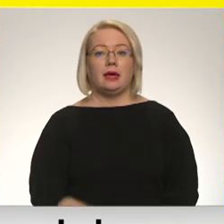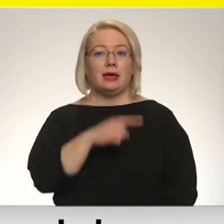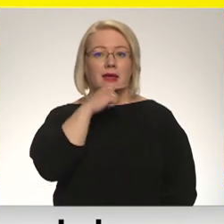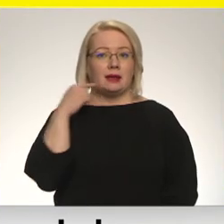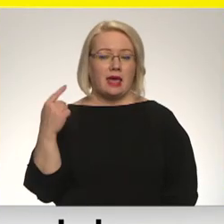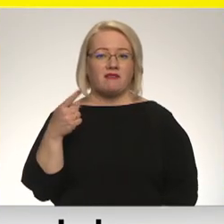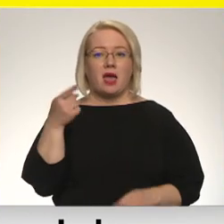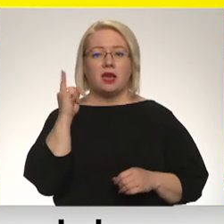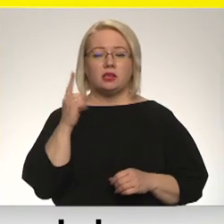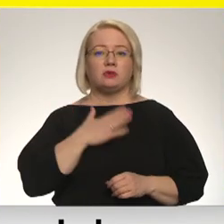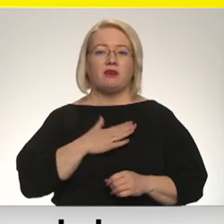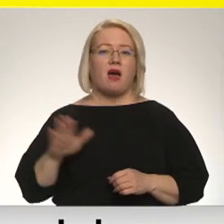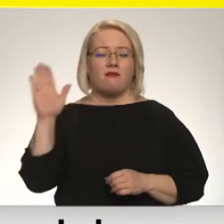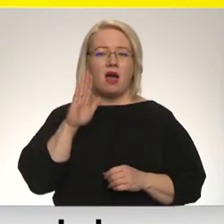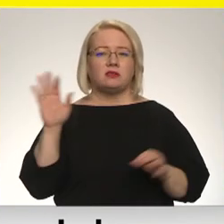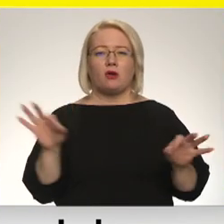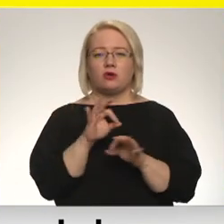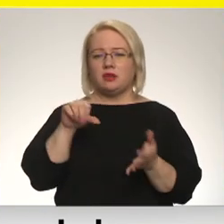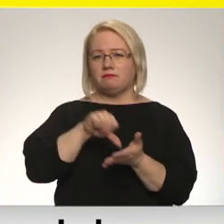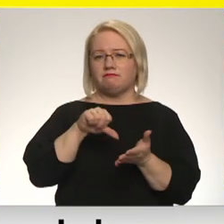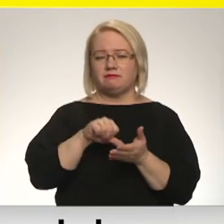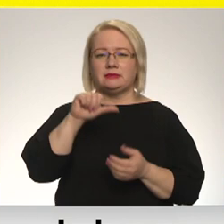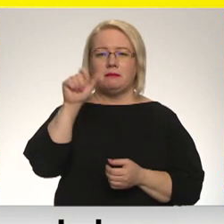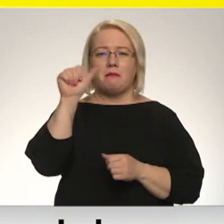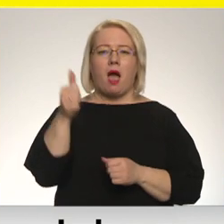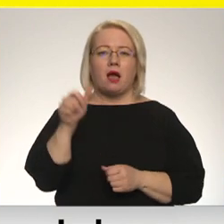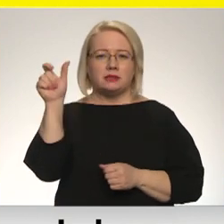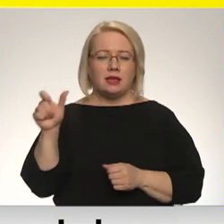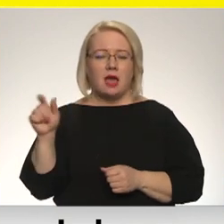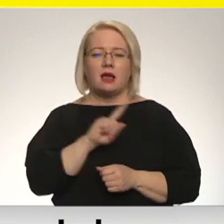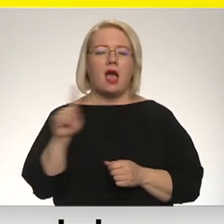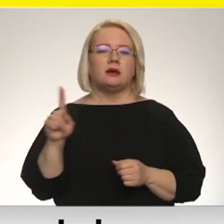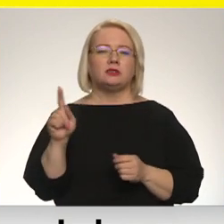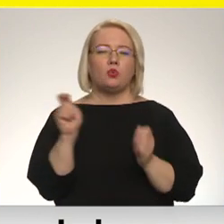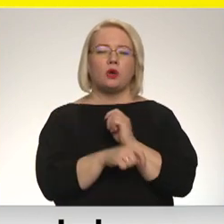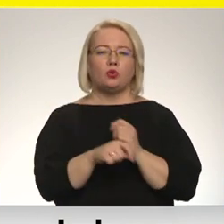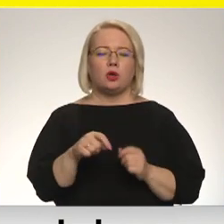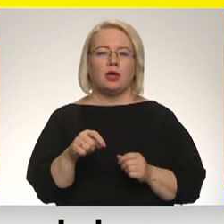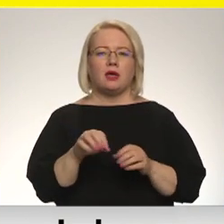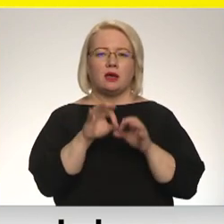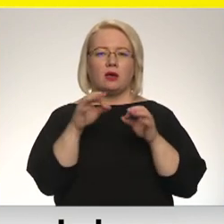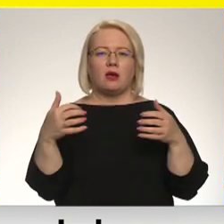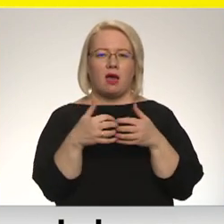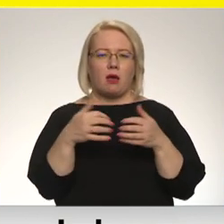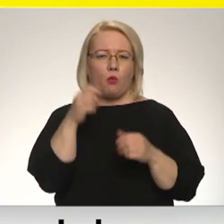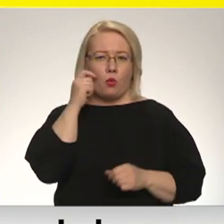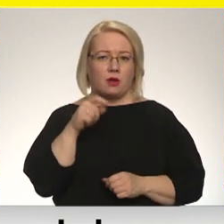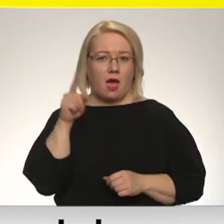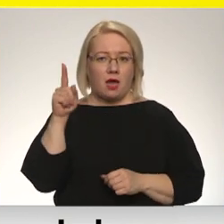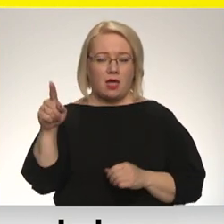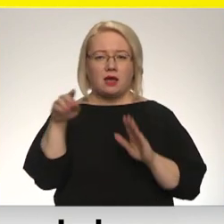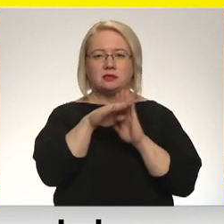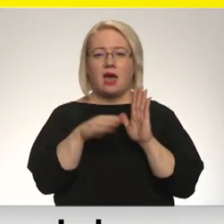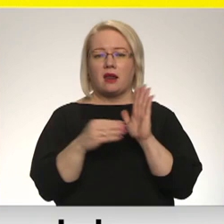Krievija aizliegusi savā valstī koncertēt māksliniekiem, kas publiski pauduši nosodījumu uzsāktajai karadarbībai Ukrainā. Sarakstā